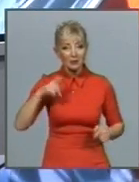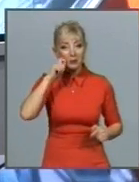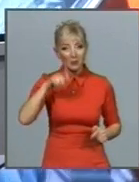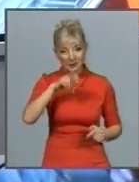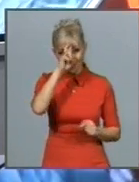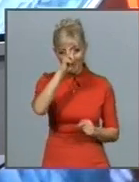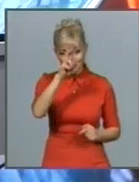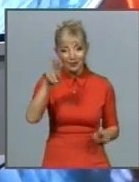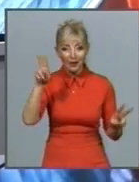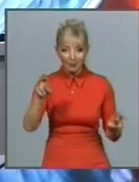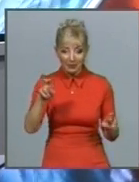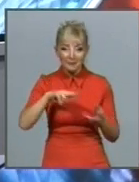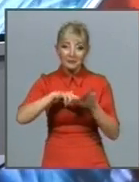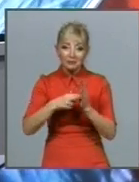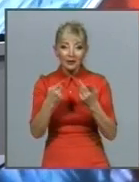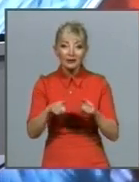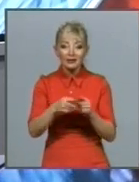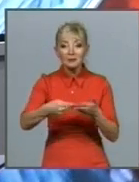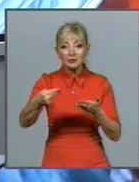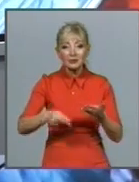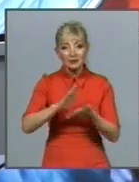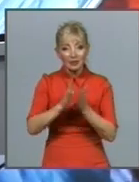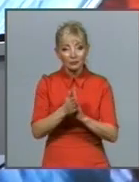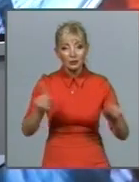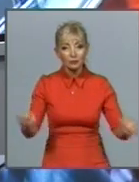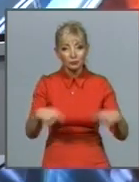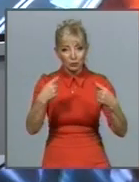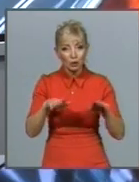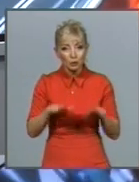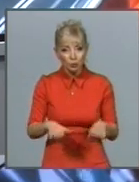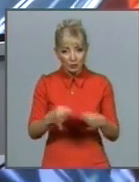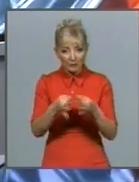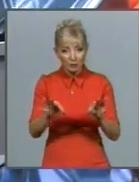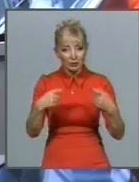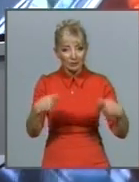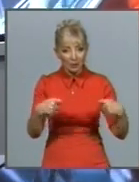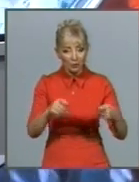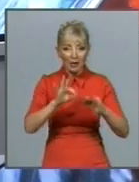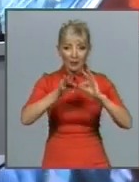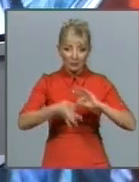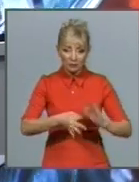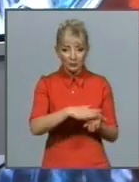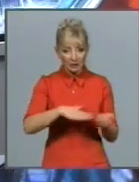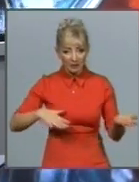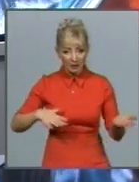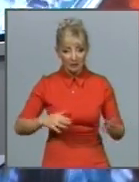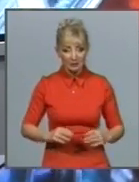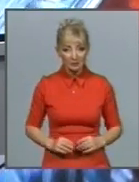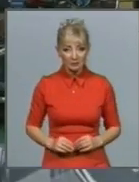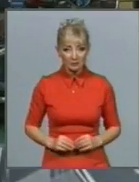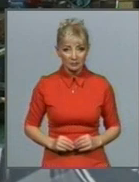державних компаній. У планах також підписати угоду про створення зони вільної торгівлі. Більш детальніше у наступному матеріалі.